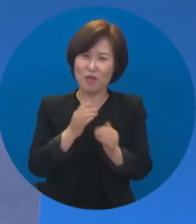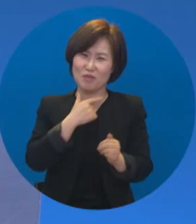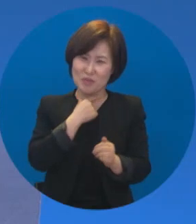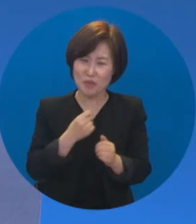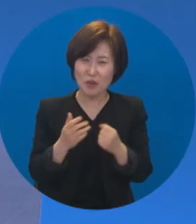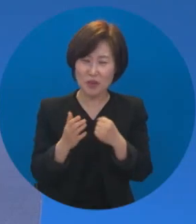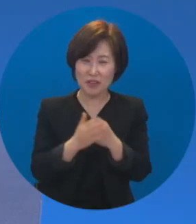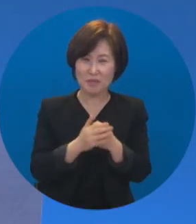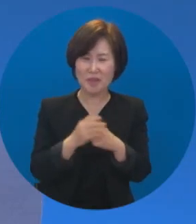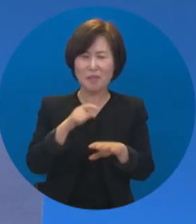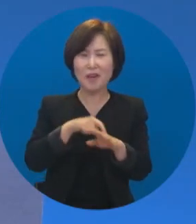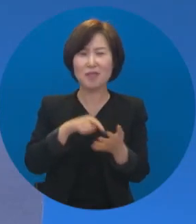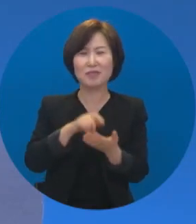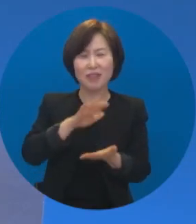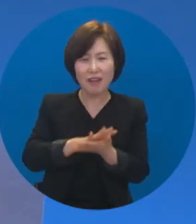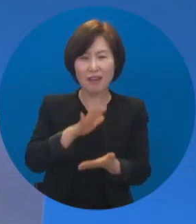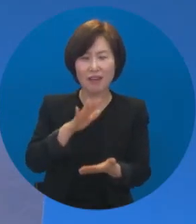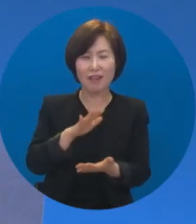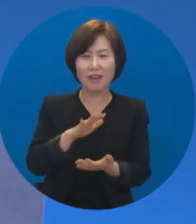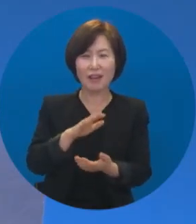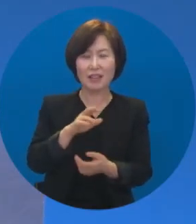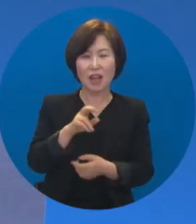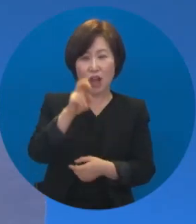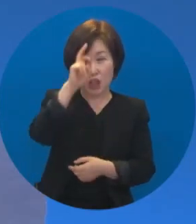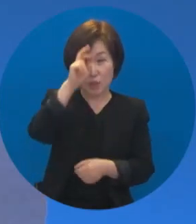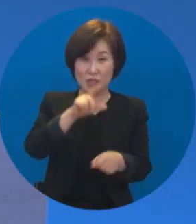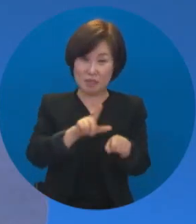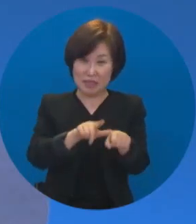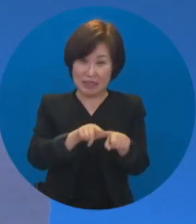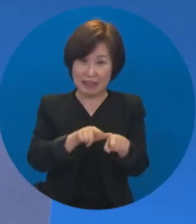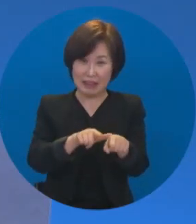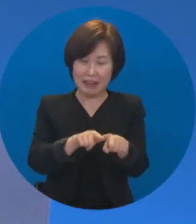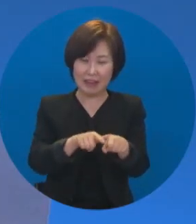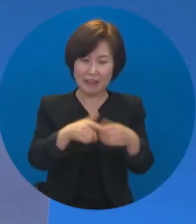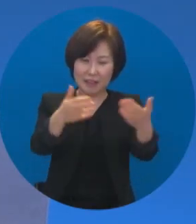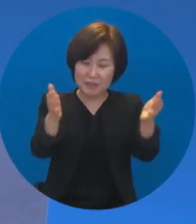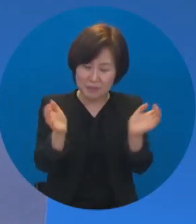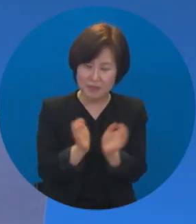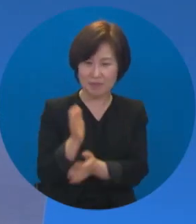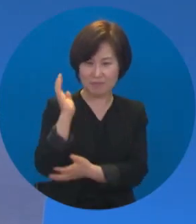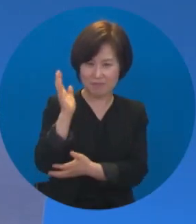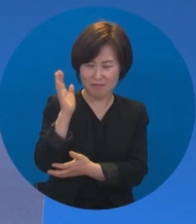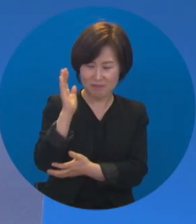점심시간마다 그런 시간을 가졌어요. 하루 종일 교회에서는 봉사를 했고요.